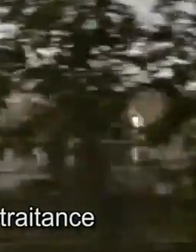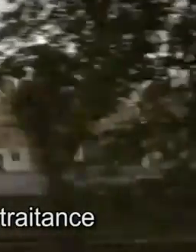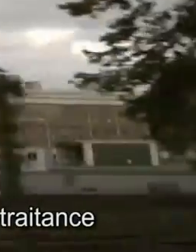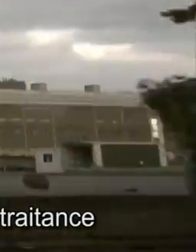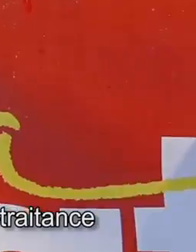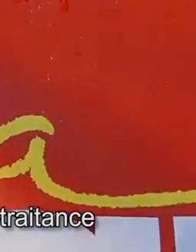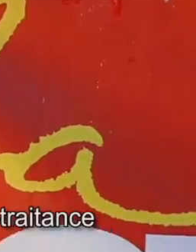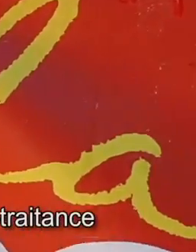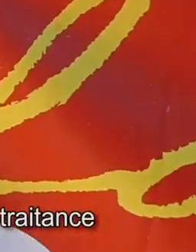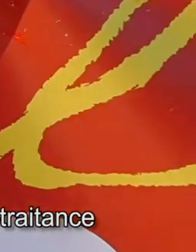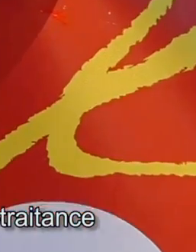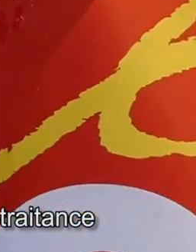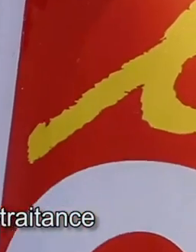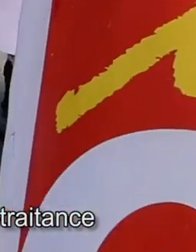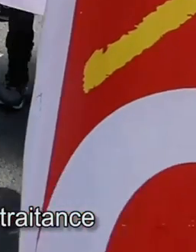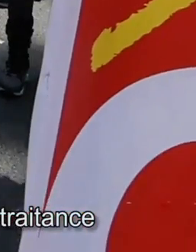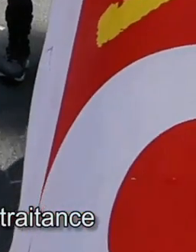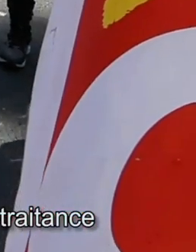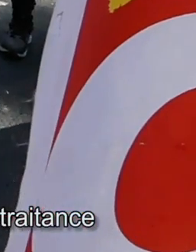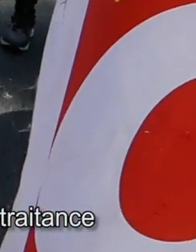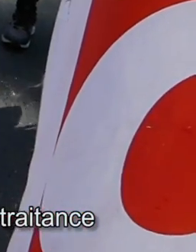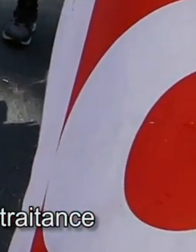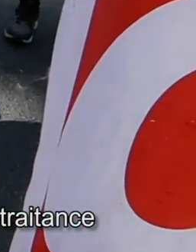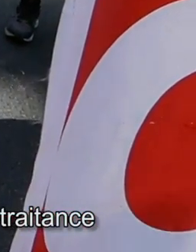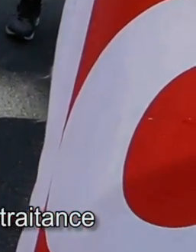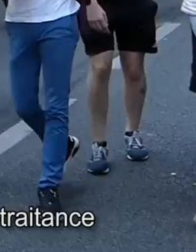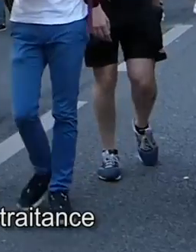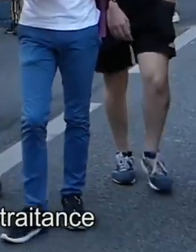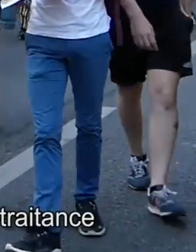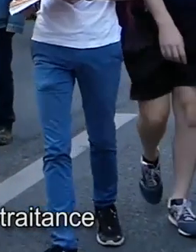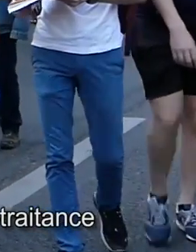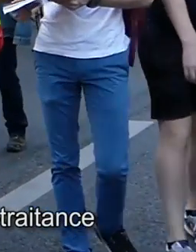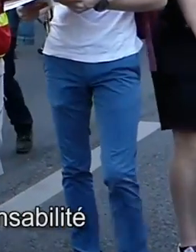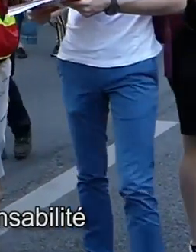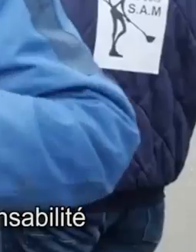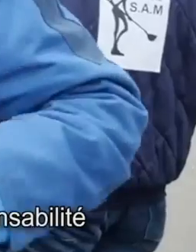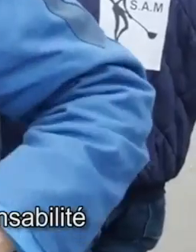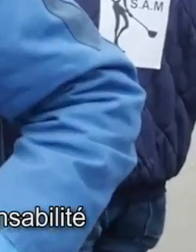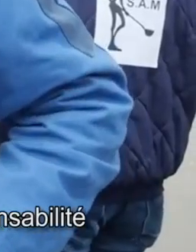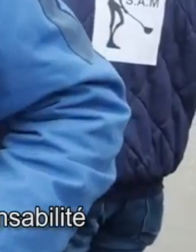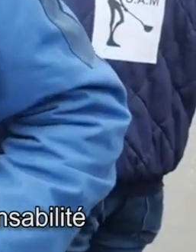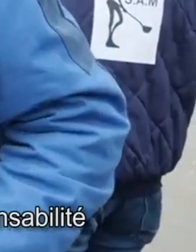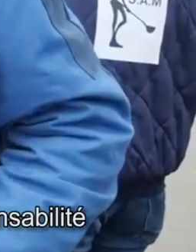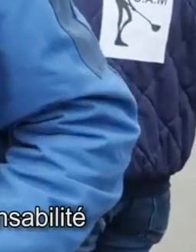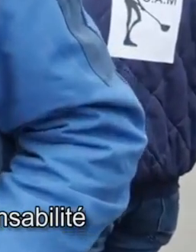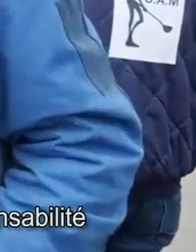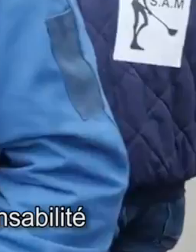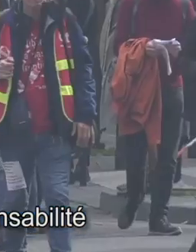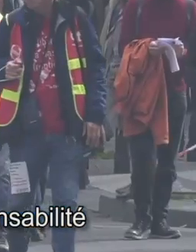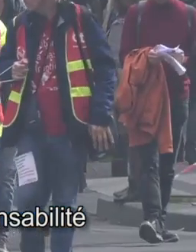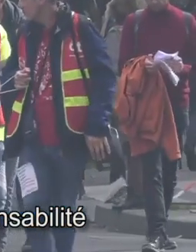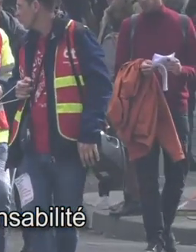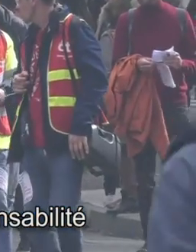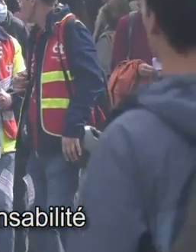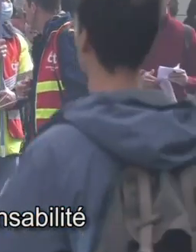L'évolution du travail, c'est aussi le développement de la sous-traitance en cascade et l'externalisation du travail avec comme conséquence la dilution de la